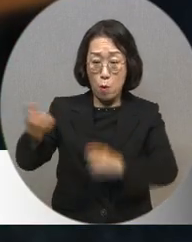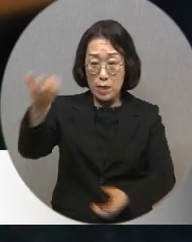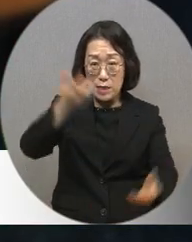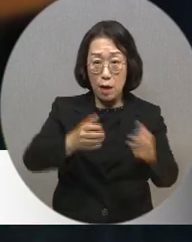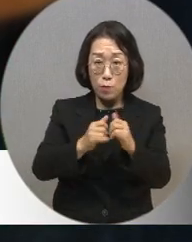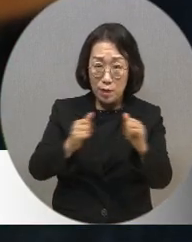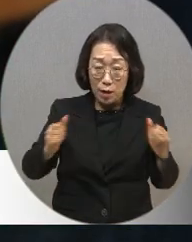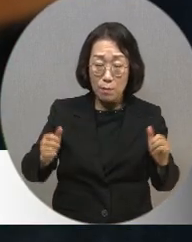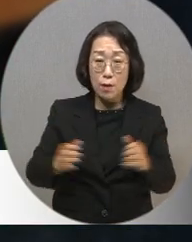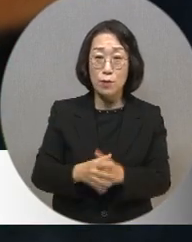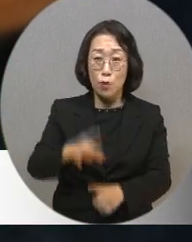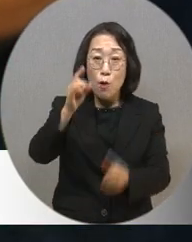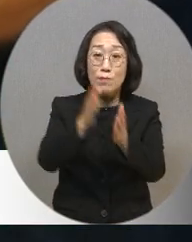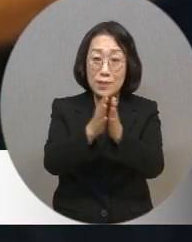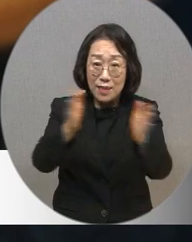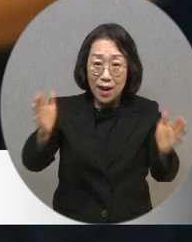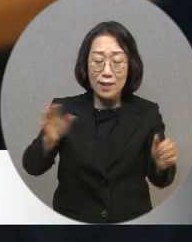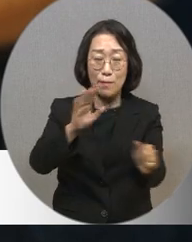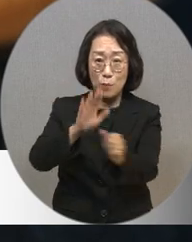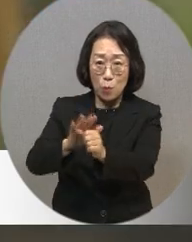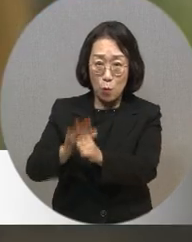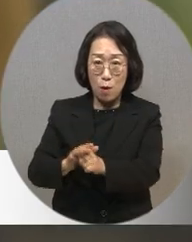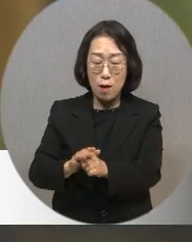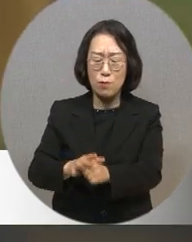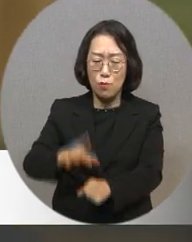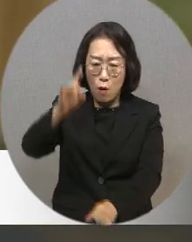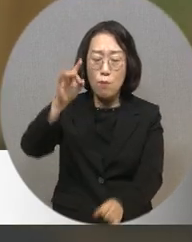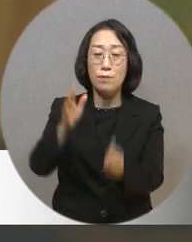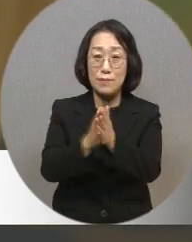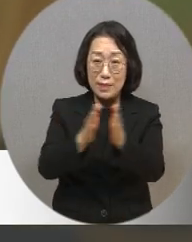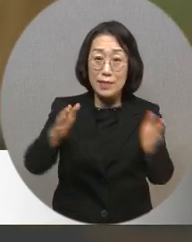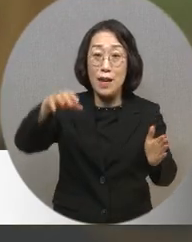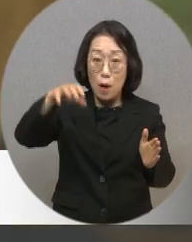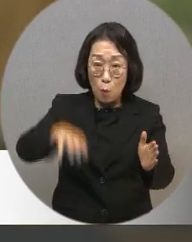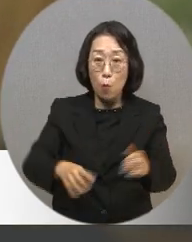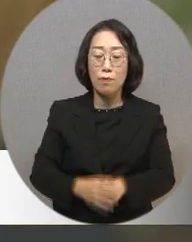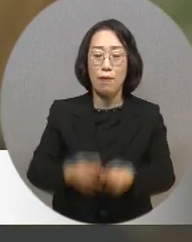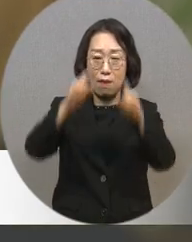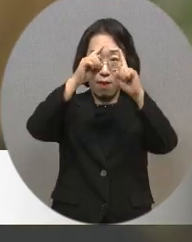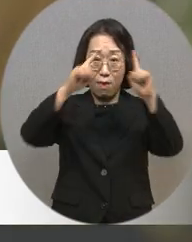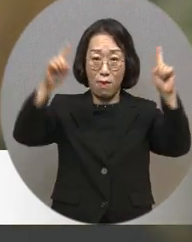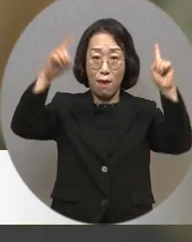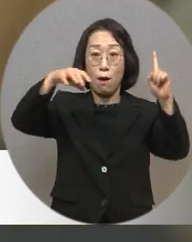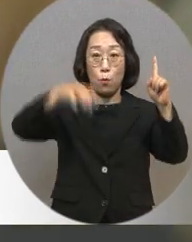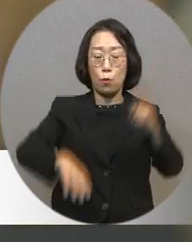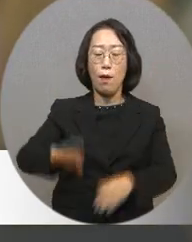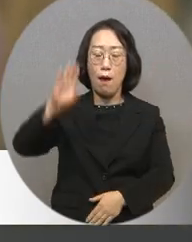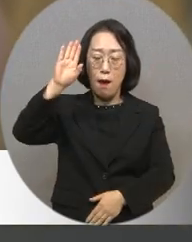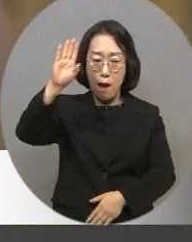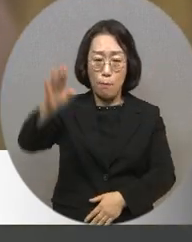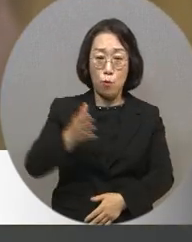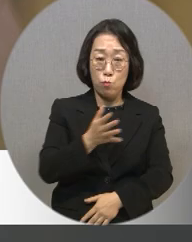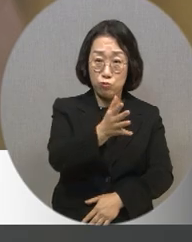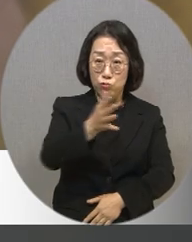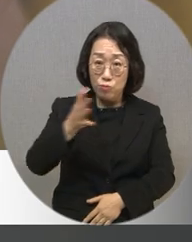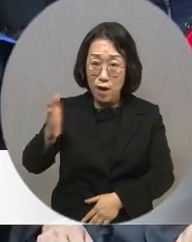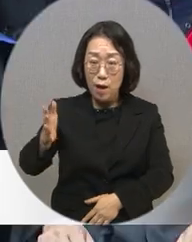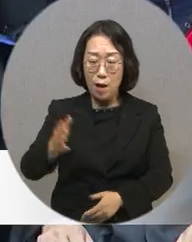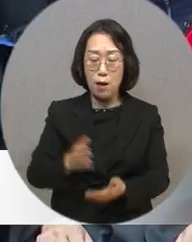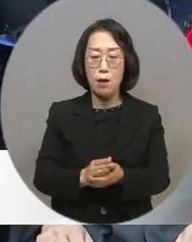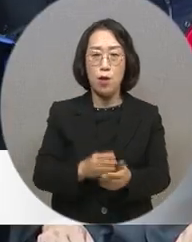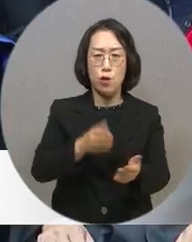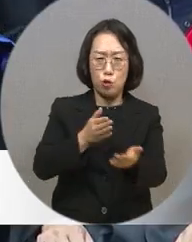스스로의 역량을 키우는데 든든한 발판이 된 보성생명농업대학이 앞으로도 분야별 전문 교육을